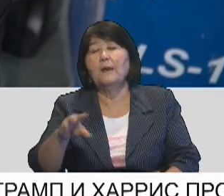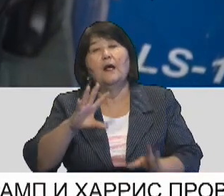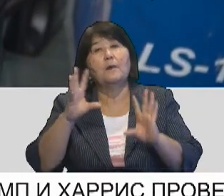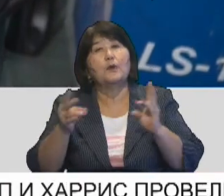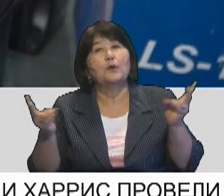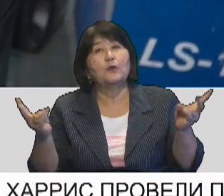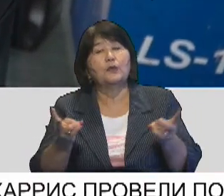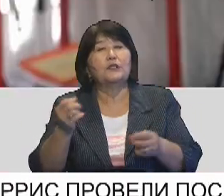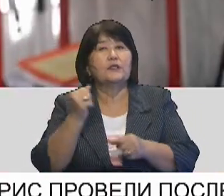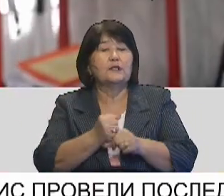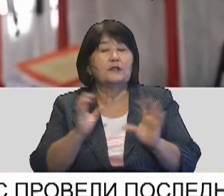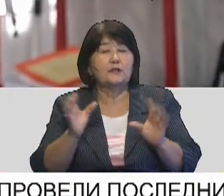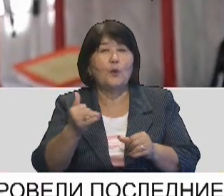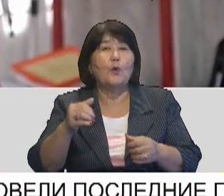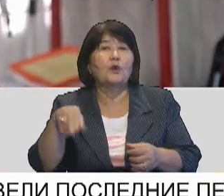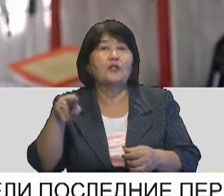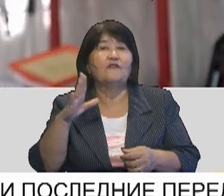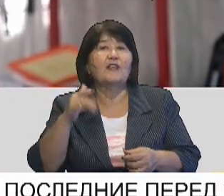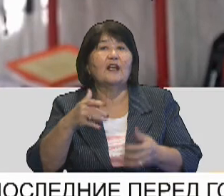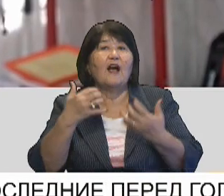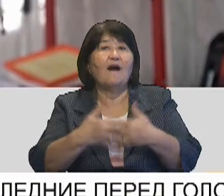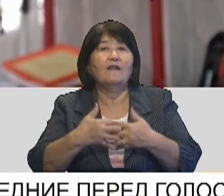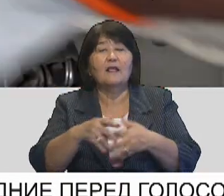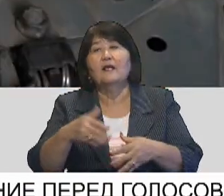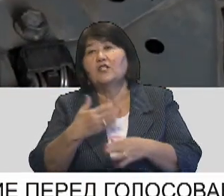всего следует позаботиться о двигателе, основной части